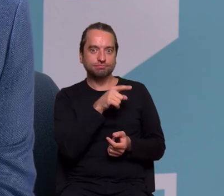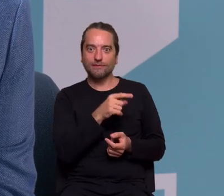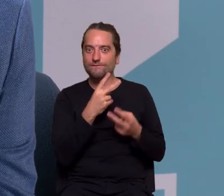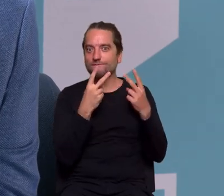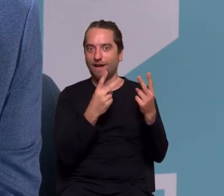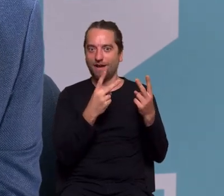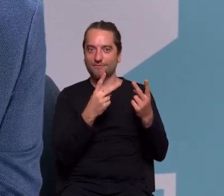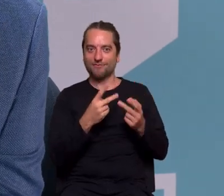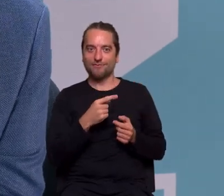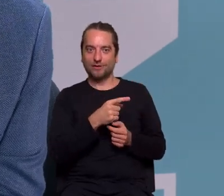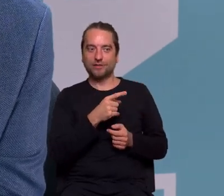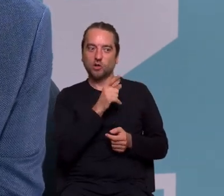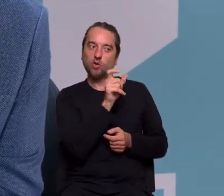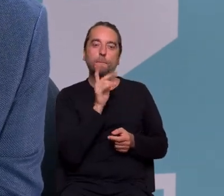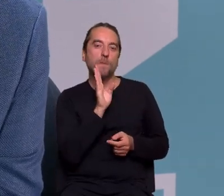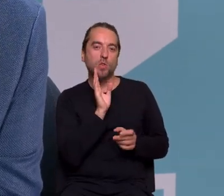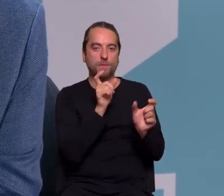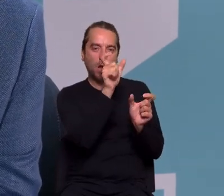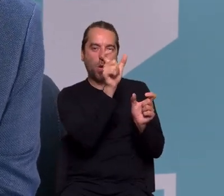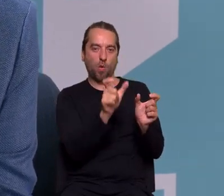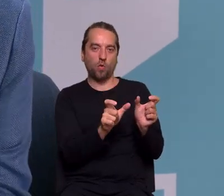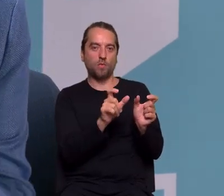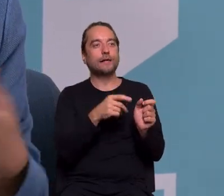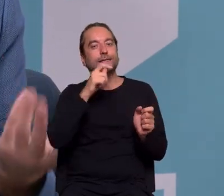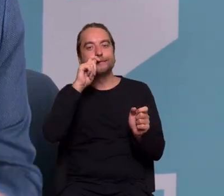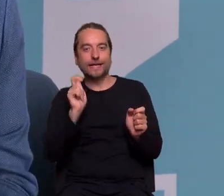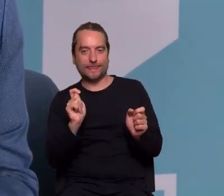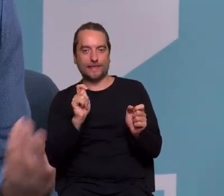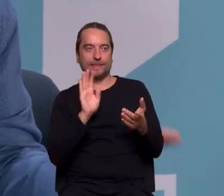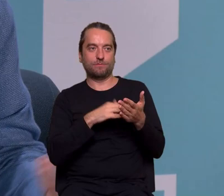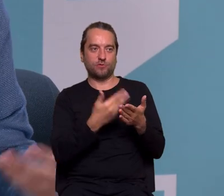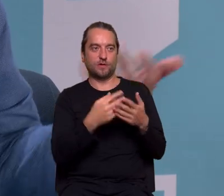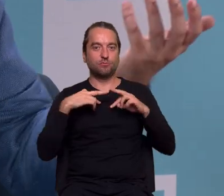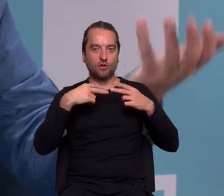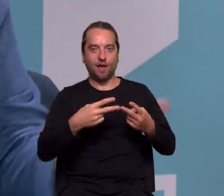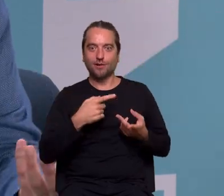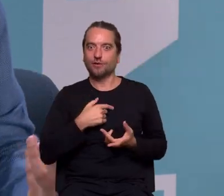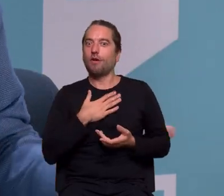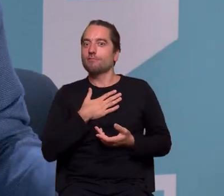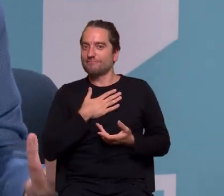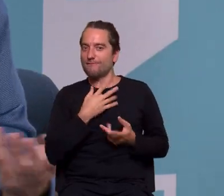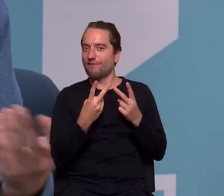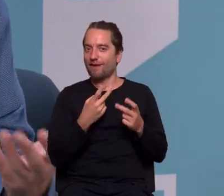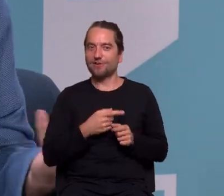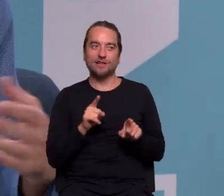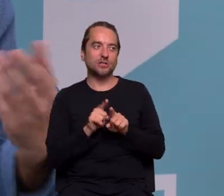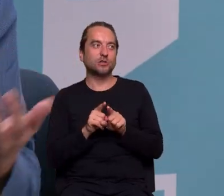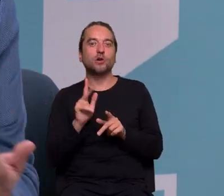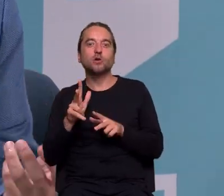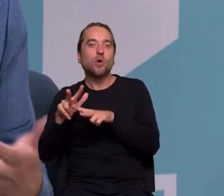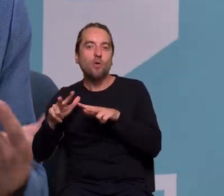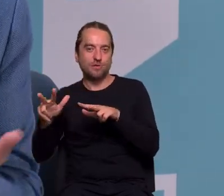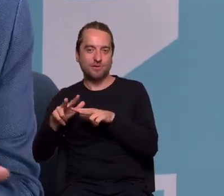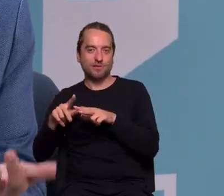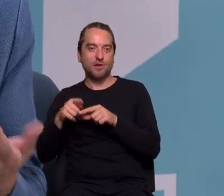zaczynamy traktować tę rzecz osobowo, prawda? Bo to jest coś po dziadku, albo to jest coś po bliskiej osobie, albo to jest